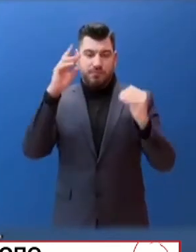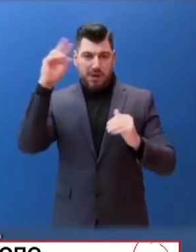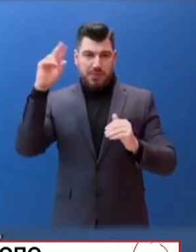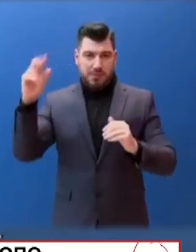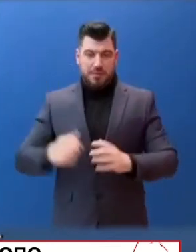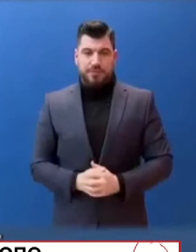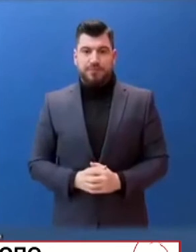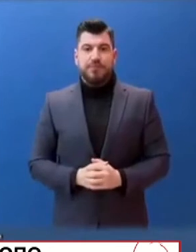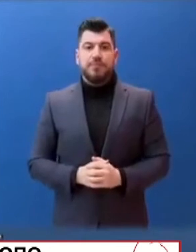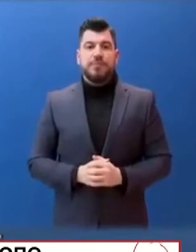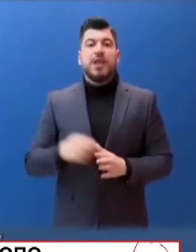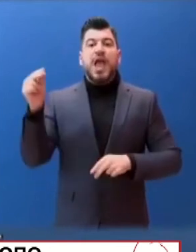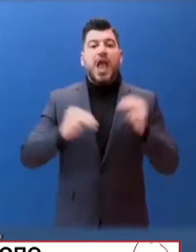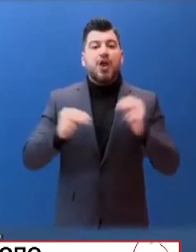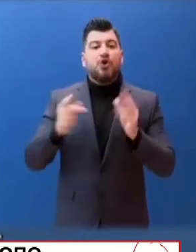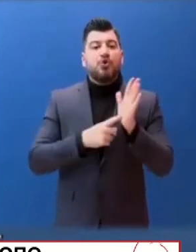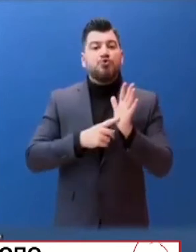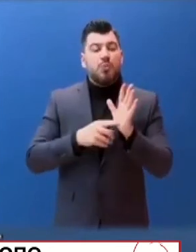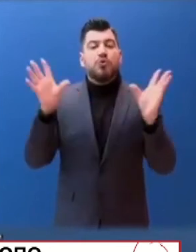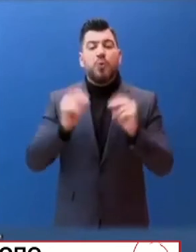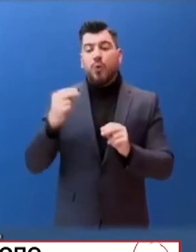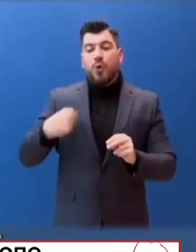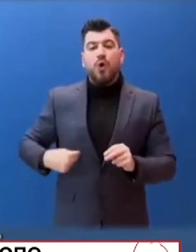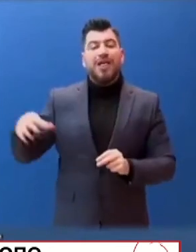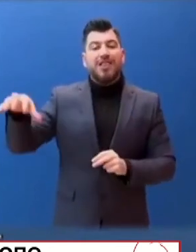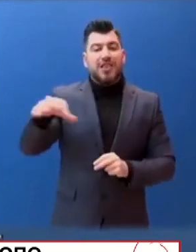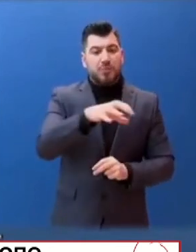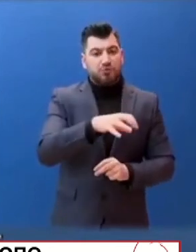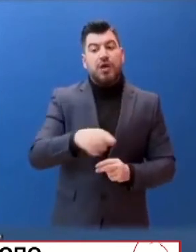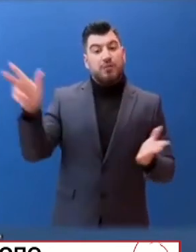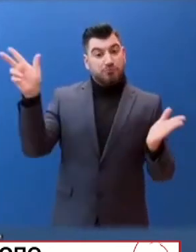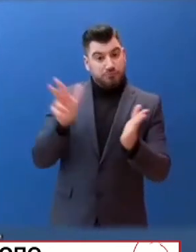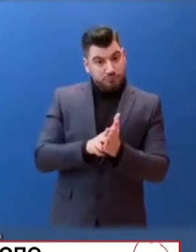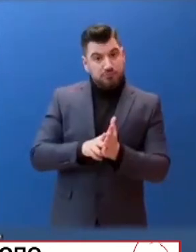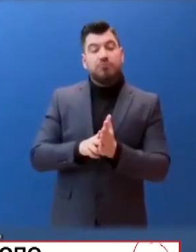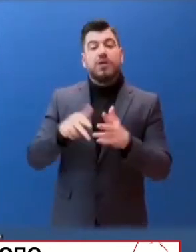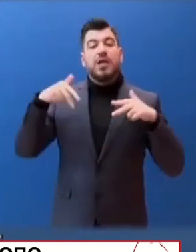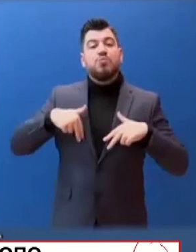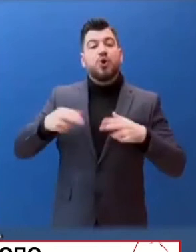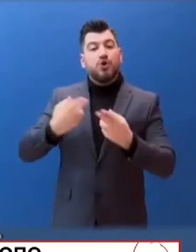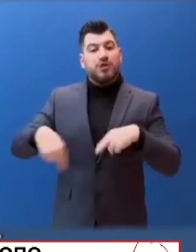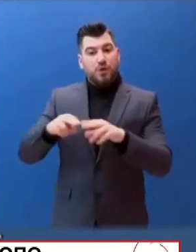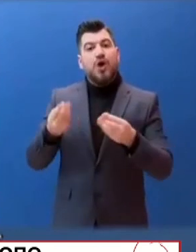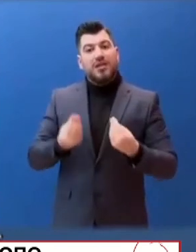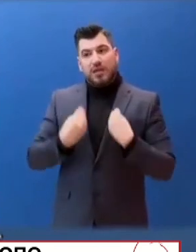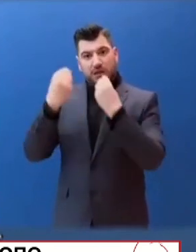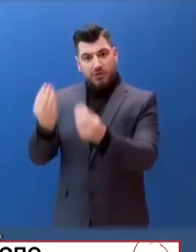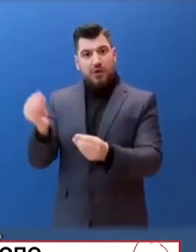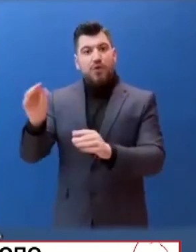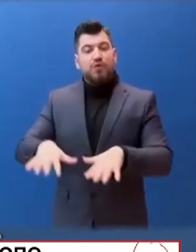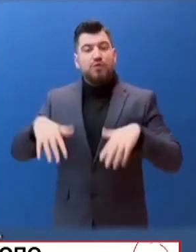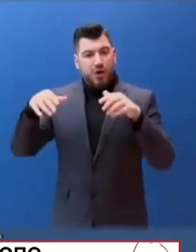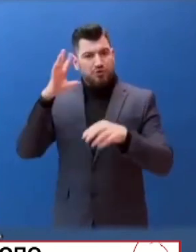Για τον εκλογικό νόμο στην αυτοδιοίκηση. Εγκρίθηκε από το Υπουργικό Συμβούλιο και κατατίθεται σύντομα στη Βουλή το νομοσχέδιο του